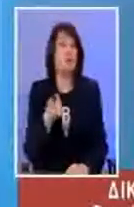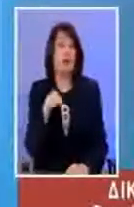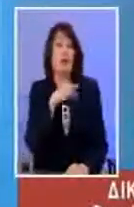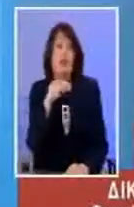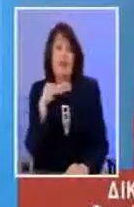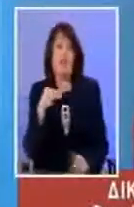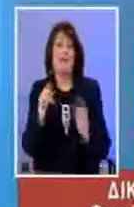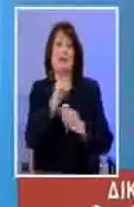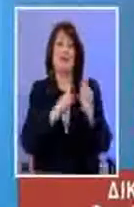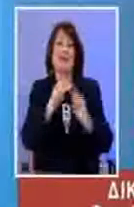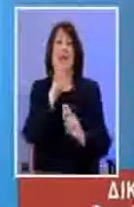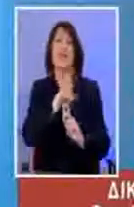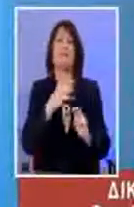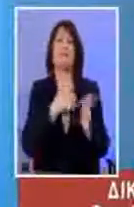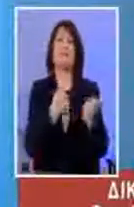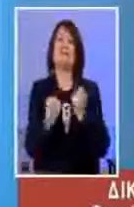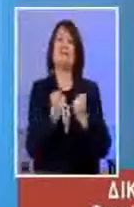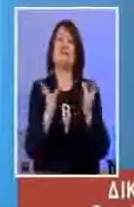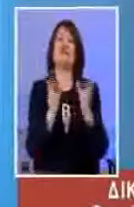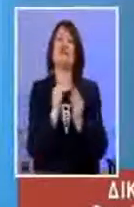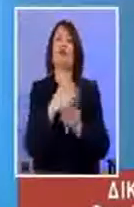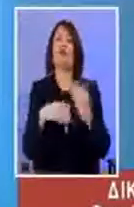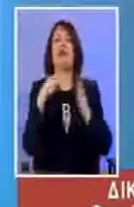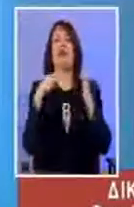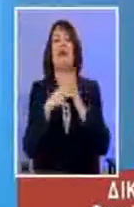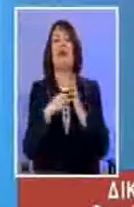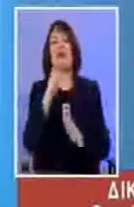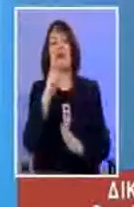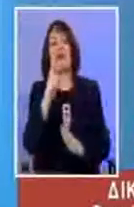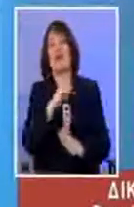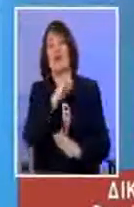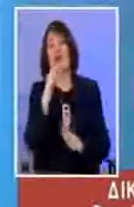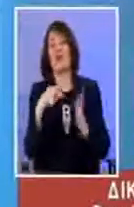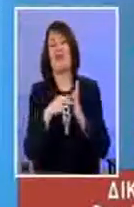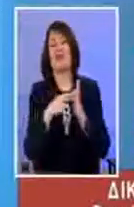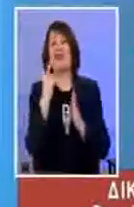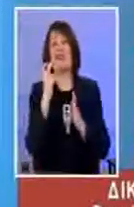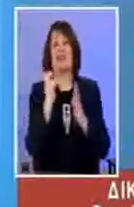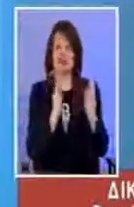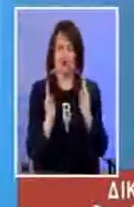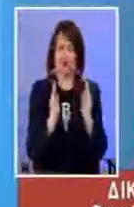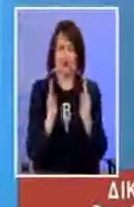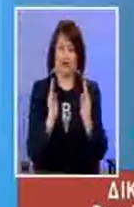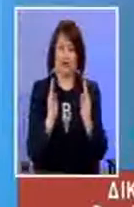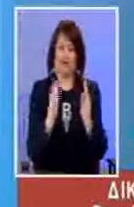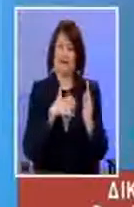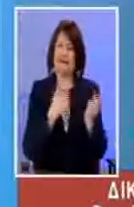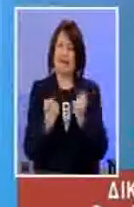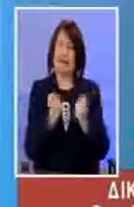χαράχτηκε μια ευρωπαϊκή στρατηγική για την αναπηρία το 2010-2020. Αυτό είναι το πλαίσιο.